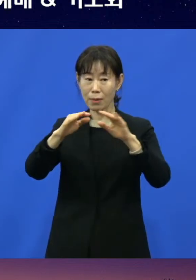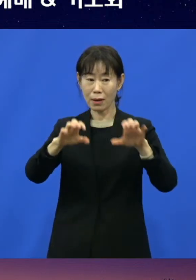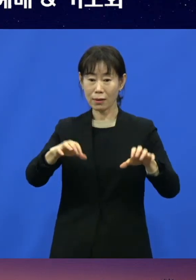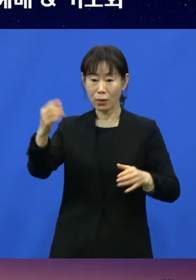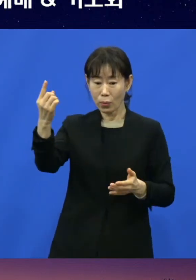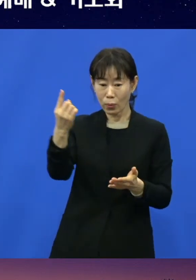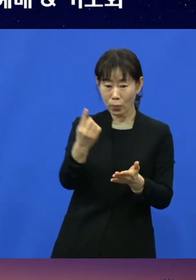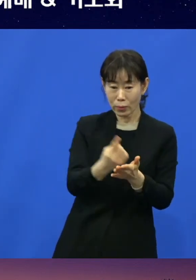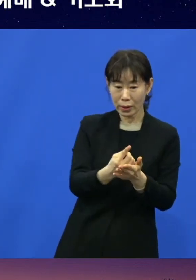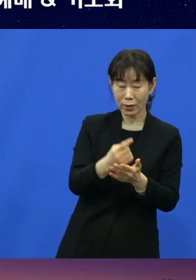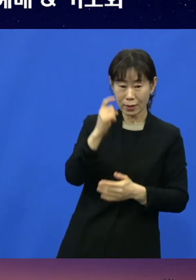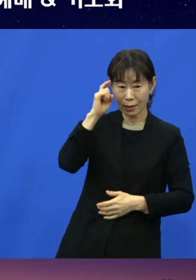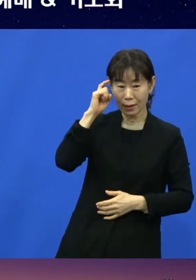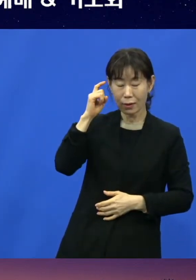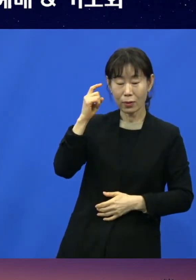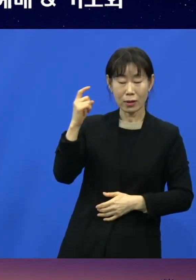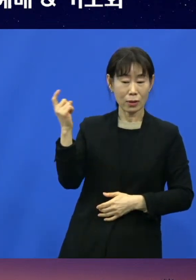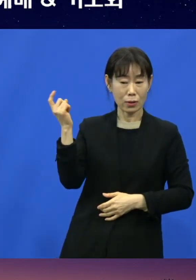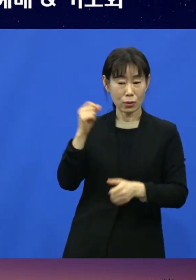일어났어요.